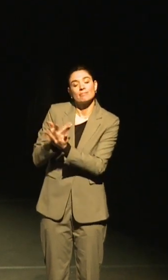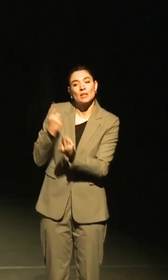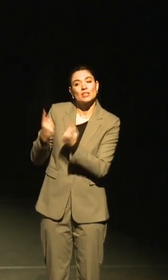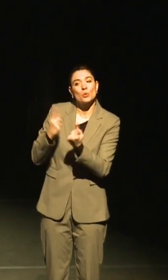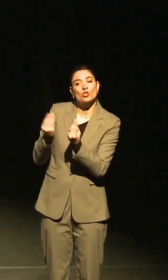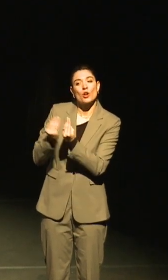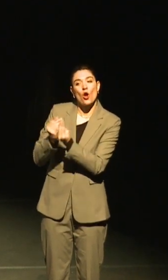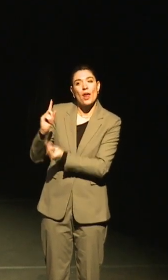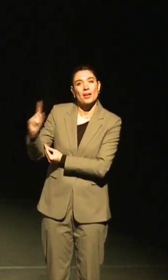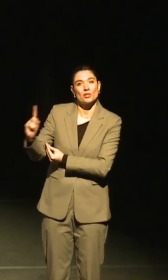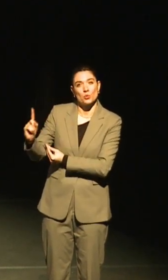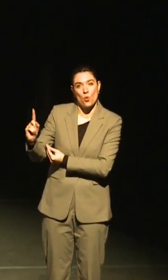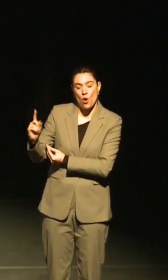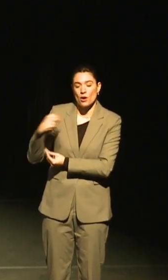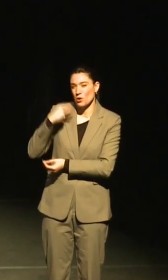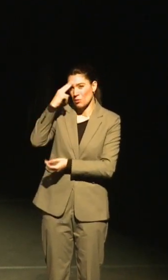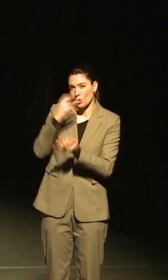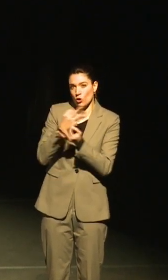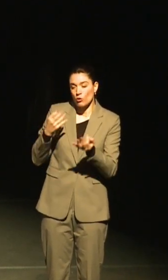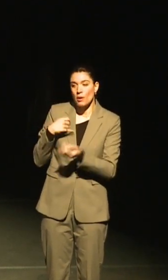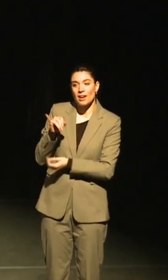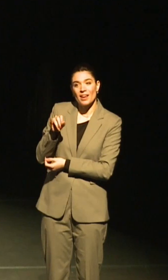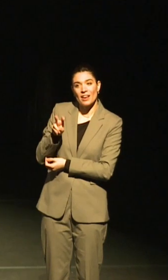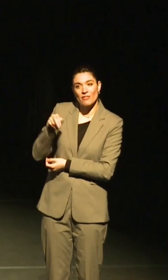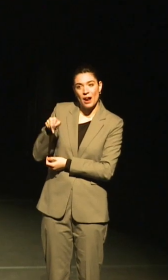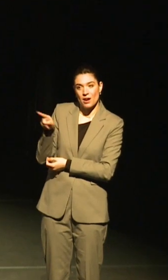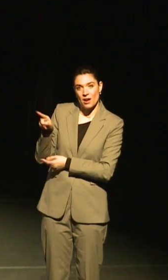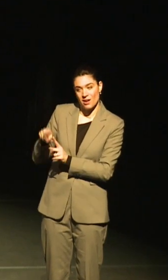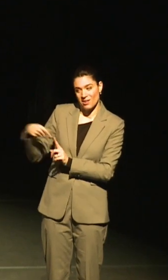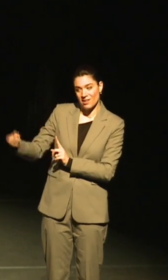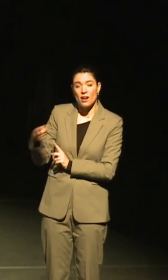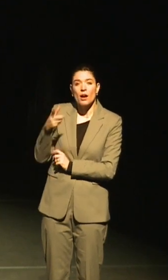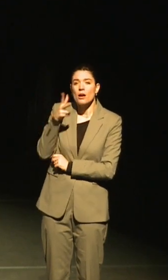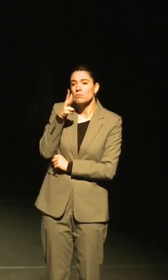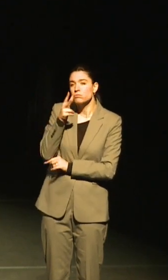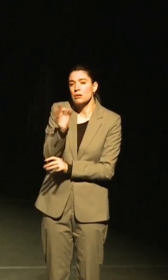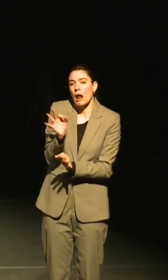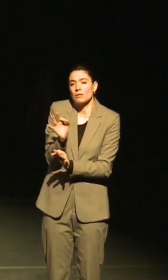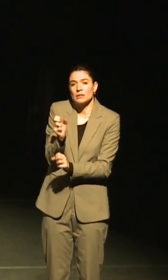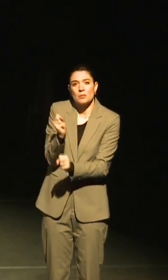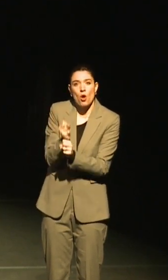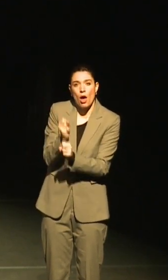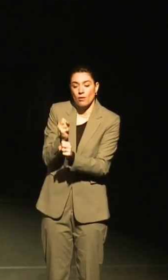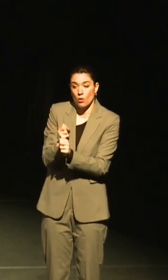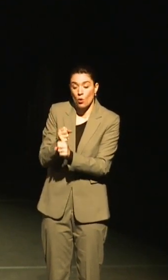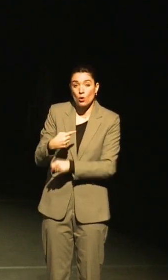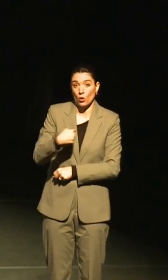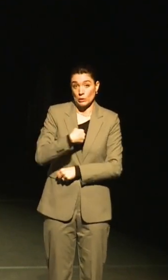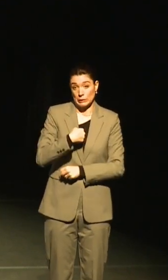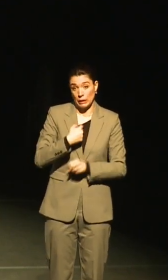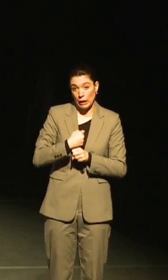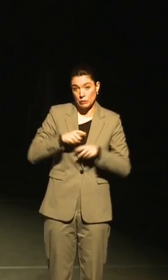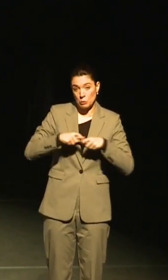io gli vennero bravissima nel suo lavoro io facevo Corporate credo di essere stato molto meno bravo in un mondo